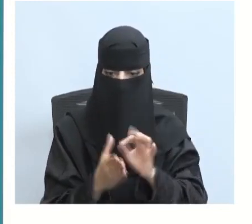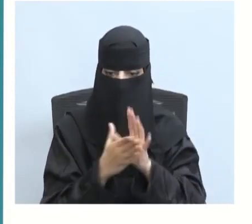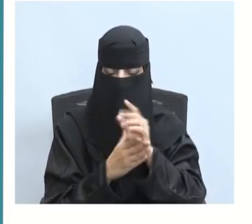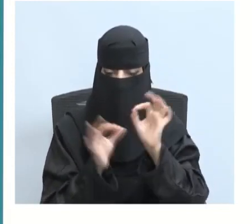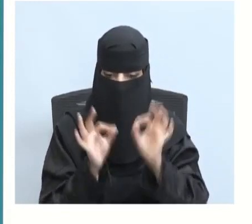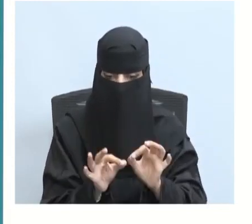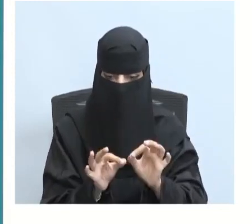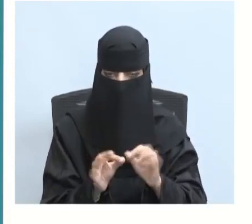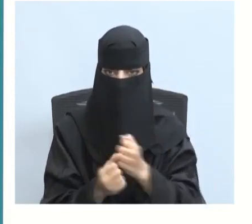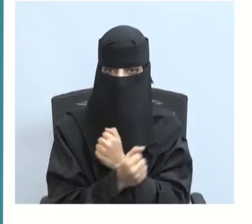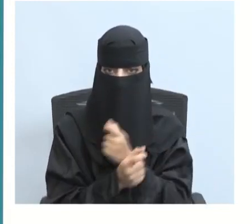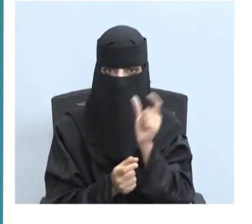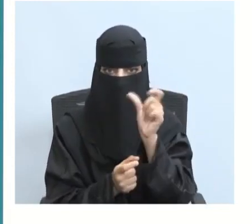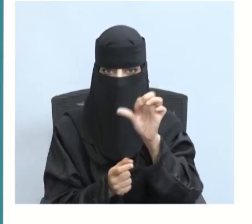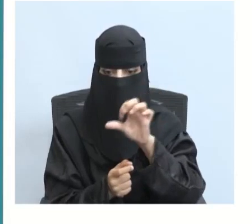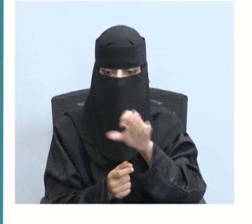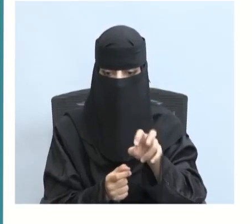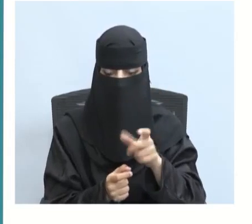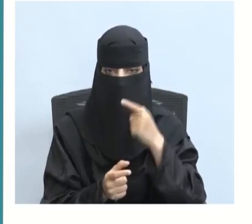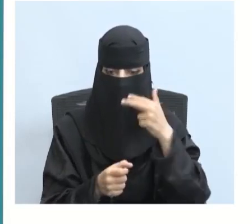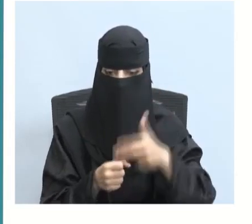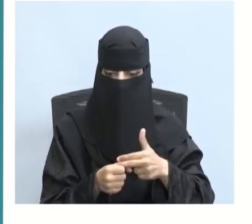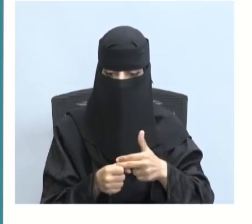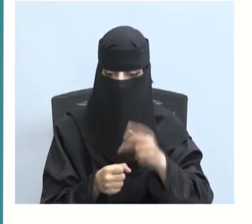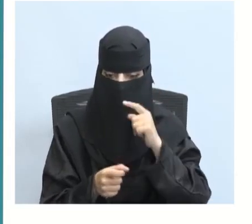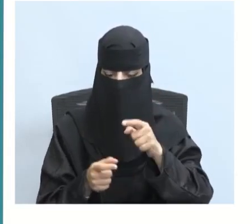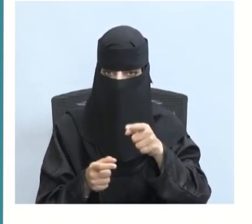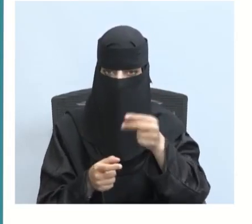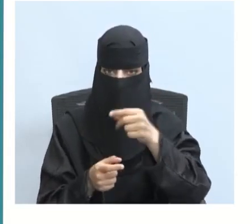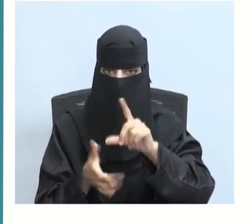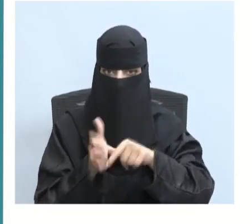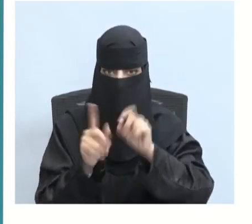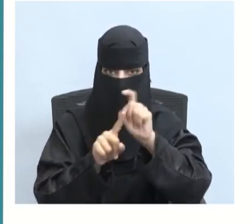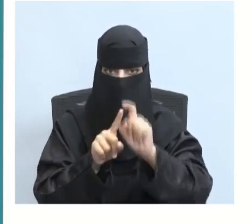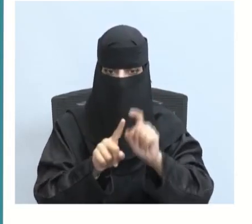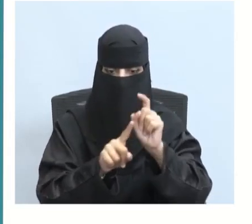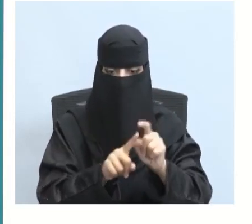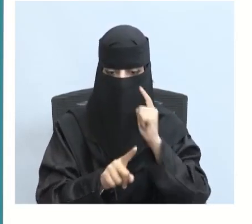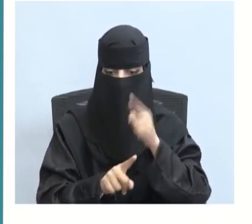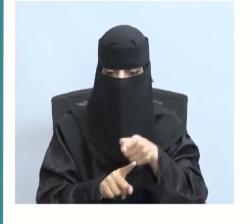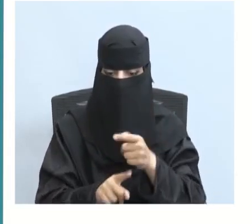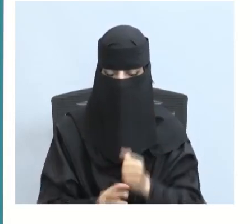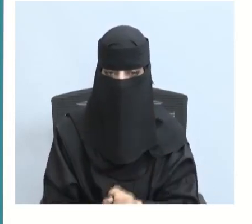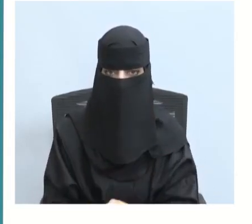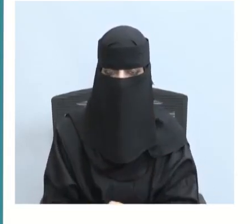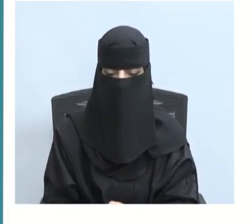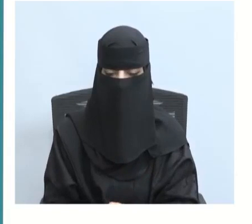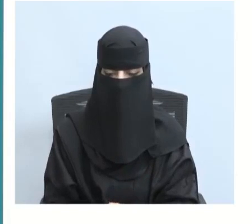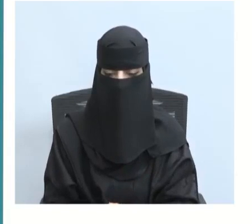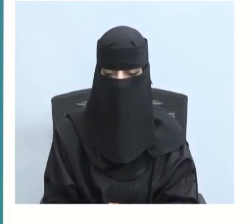الطبيعي الطاقه النوويه ام النفط حسب المخطط الذي تعرفنا عليه في الحصص